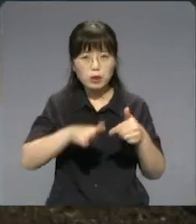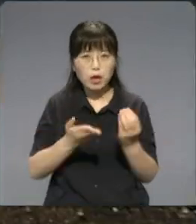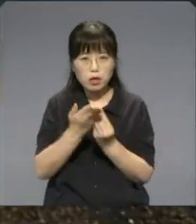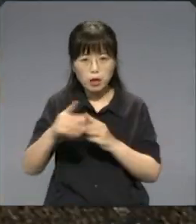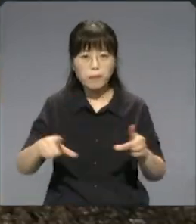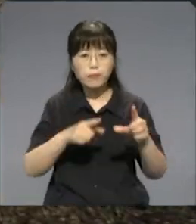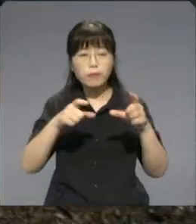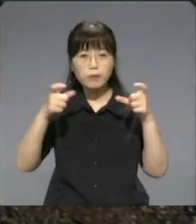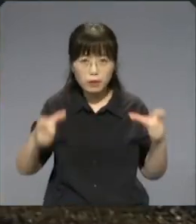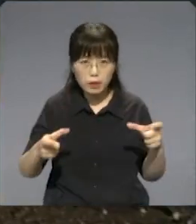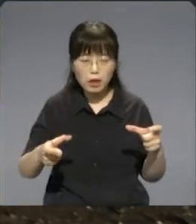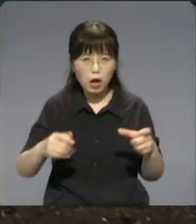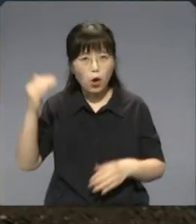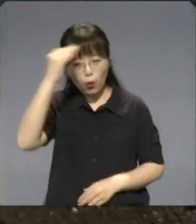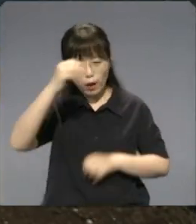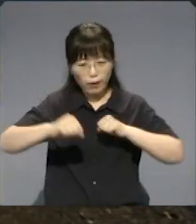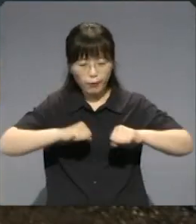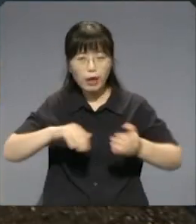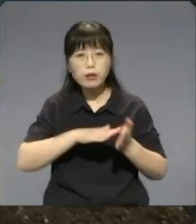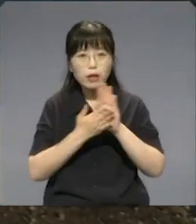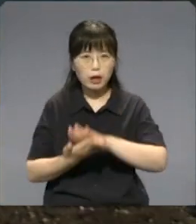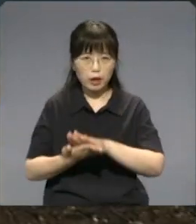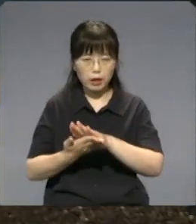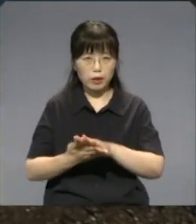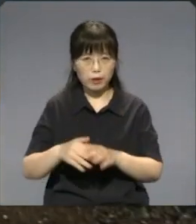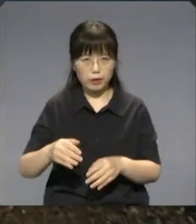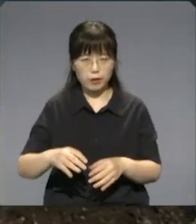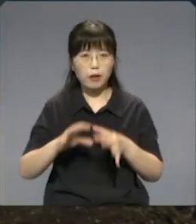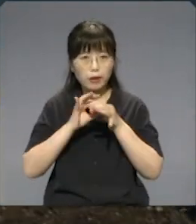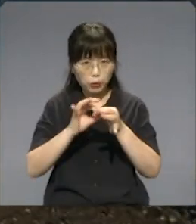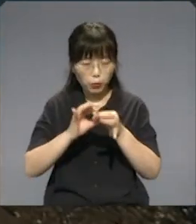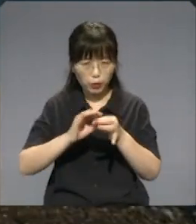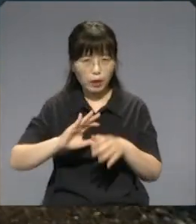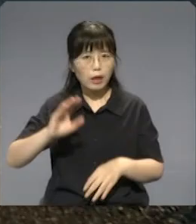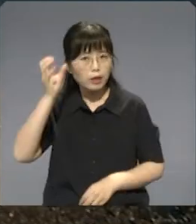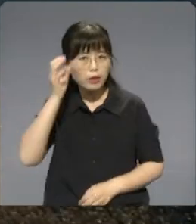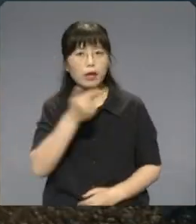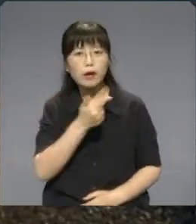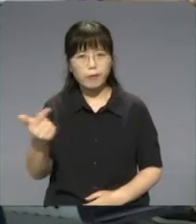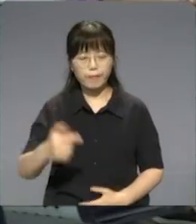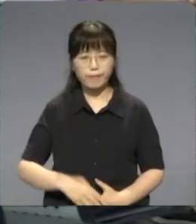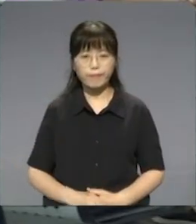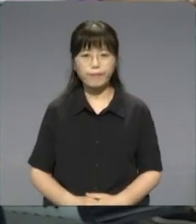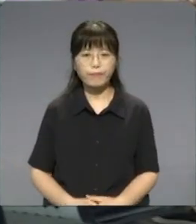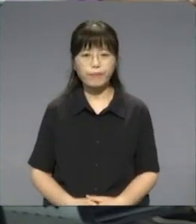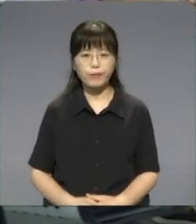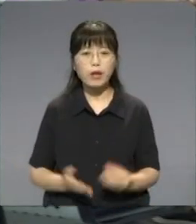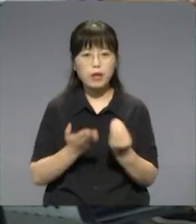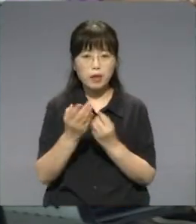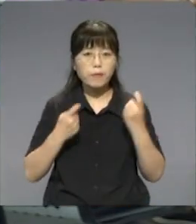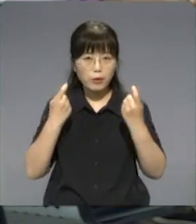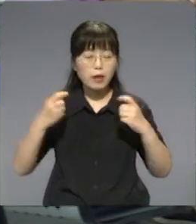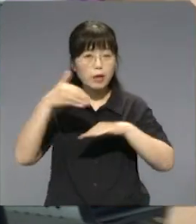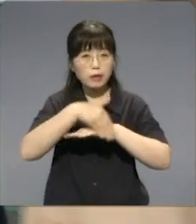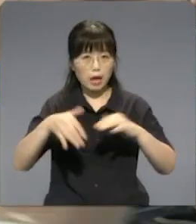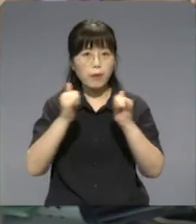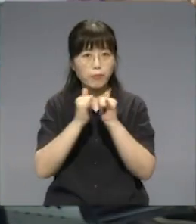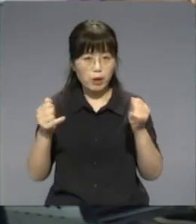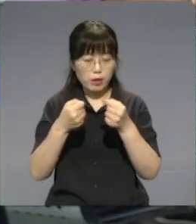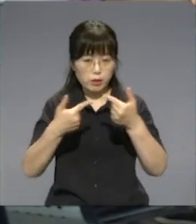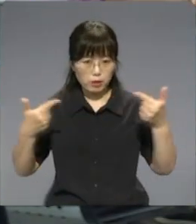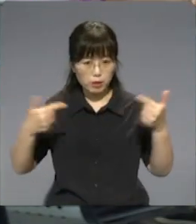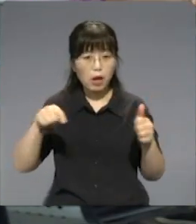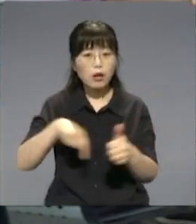섬지역 관광 활성화를 도모하게 될 것으로 기대하고 있습니다. 섬 여행을 계획하시는 분들이